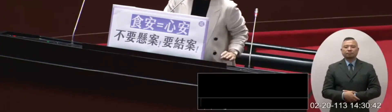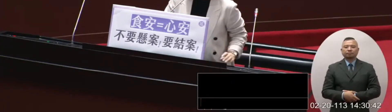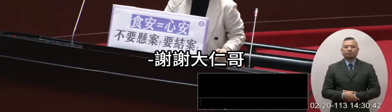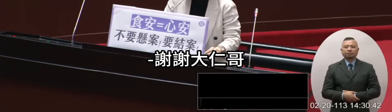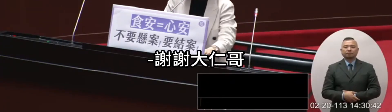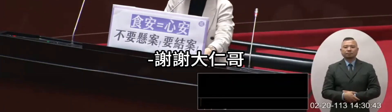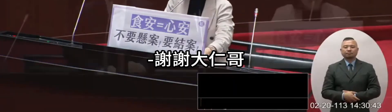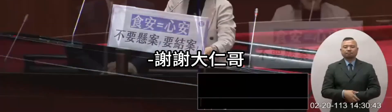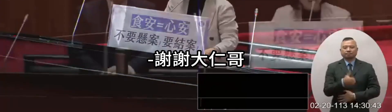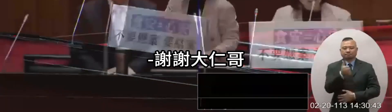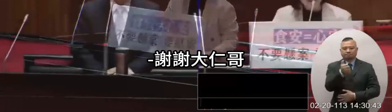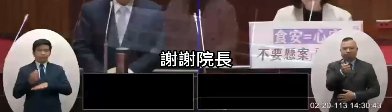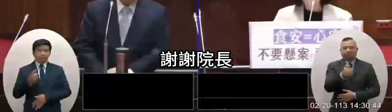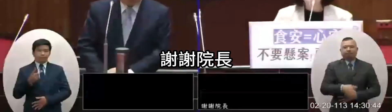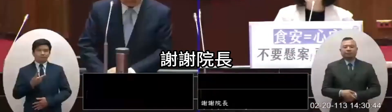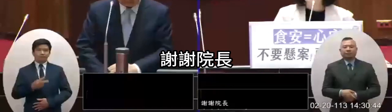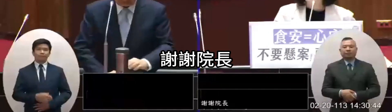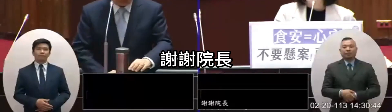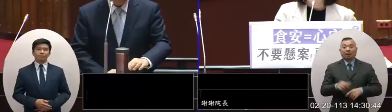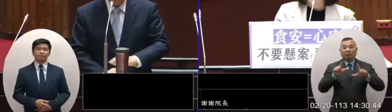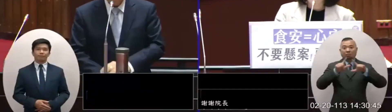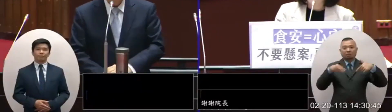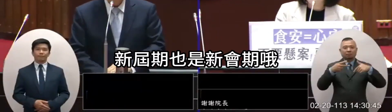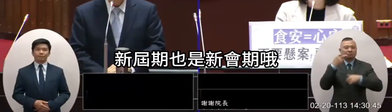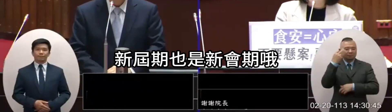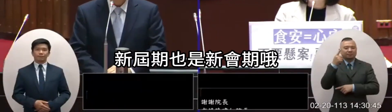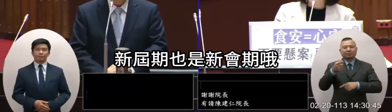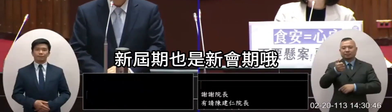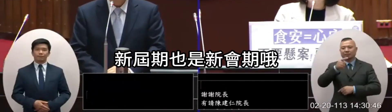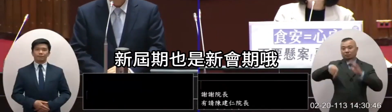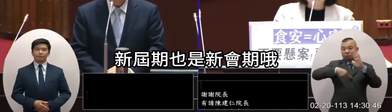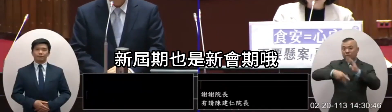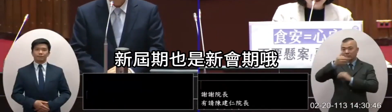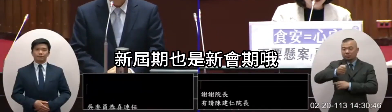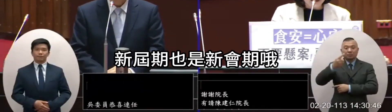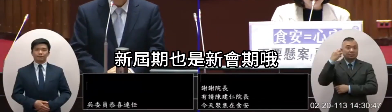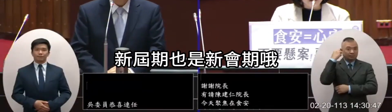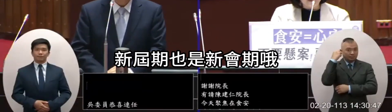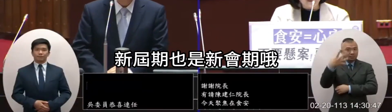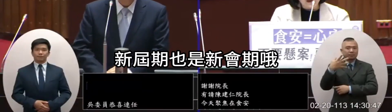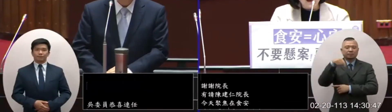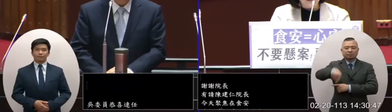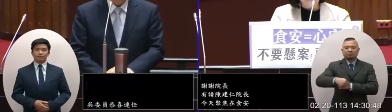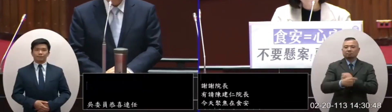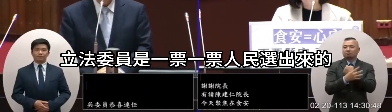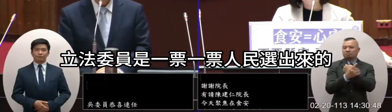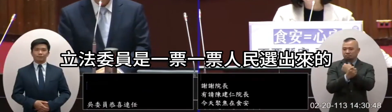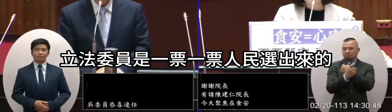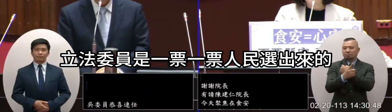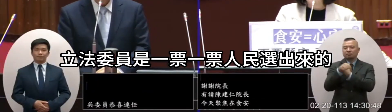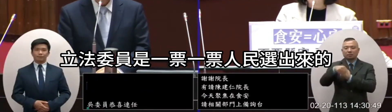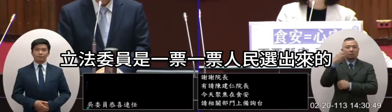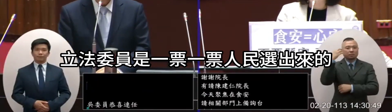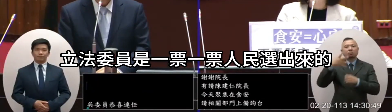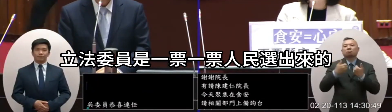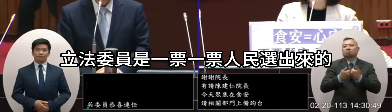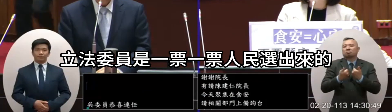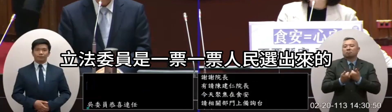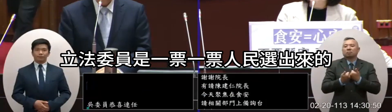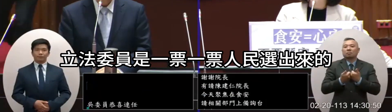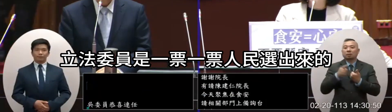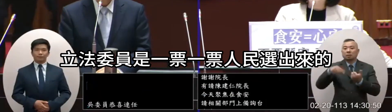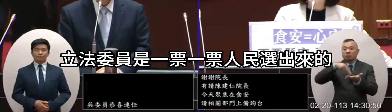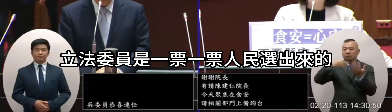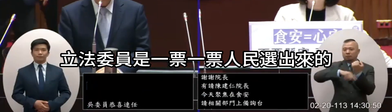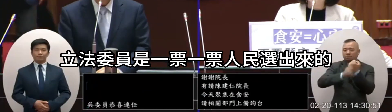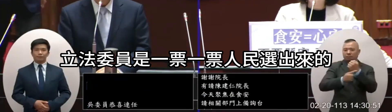任。 谢谢大仁哥，谢谢院长。新届期也是新会期哦，立法委员是一票一票